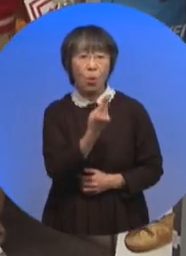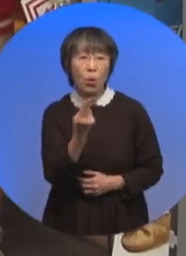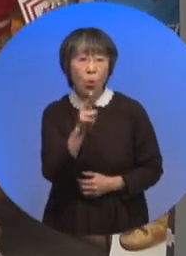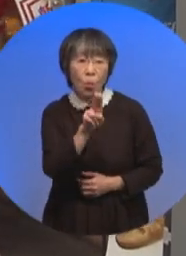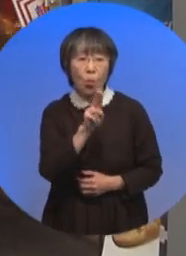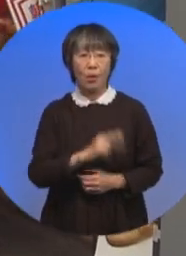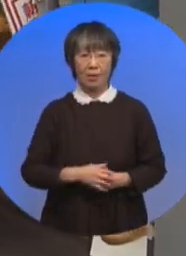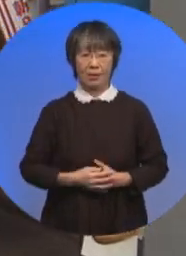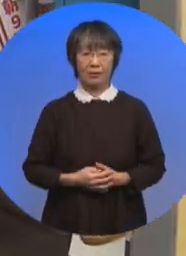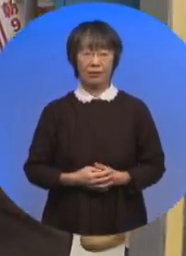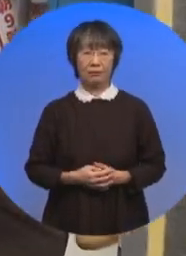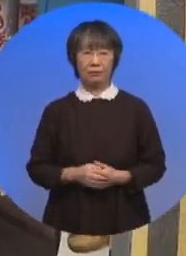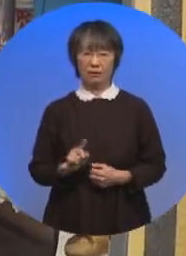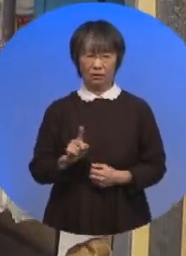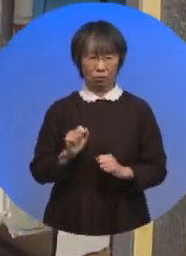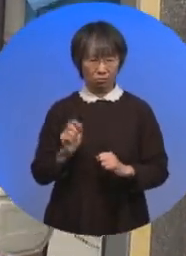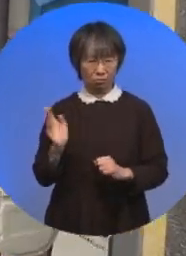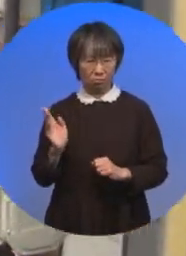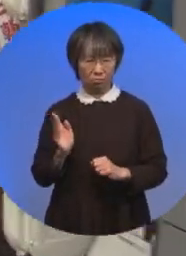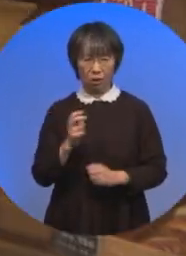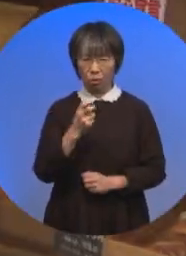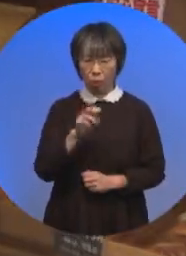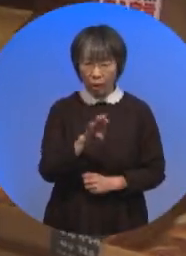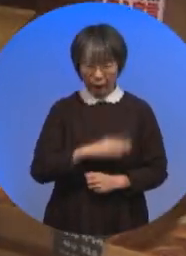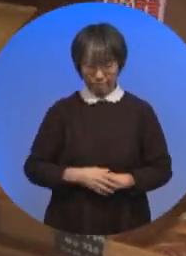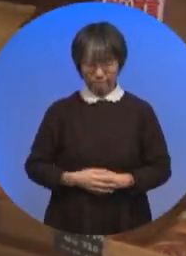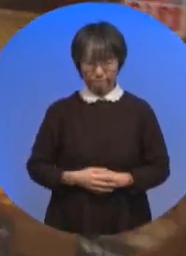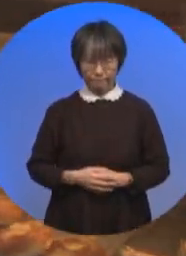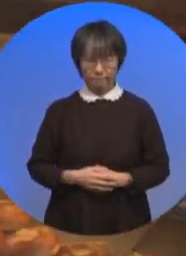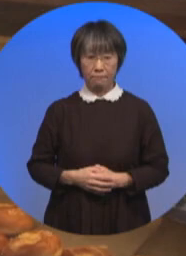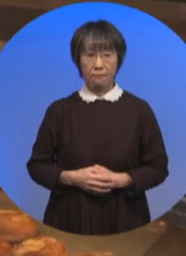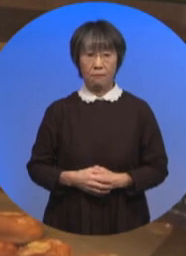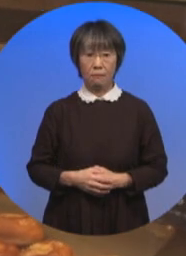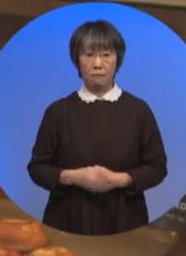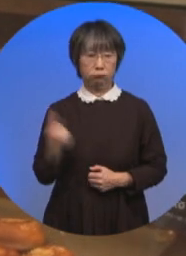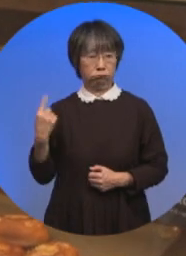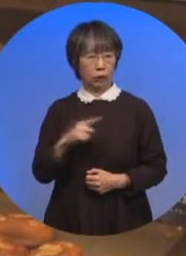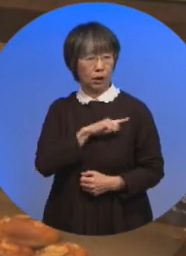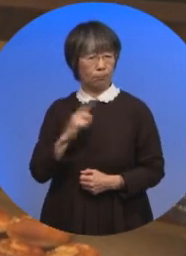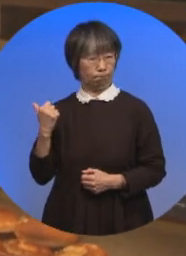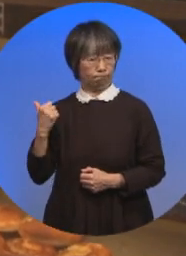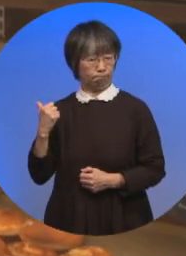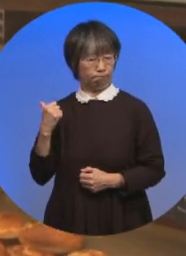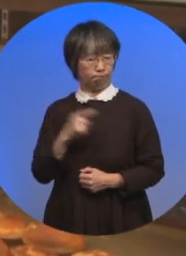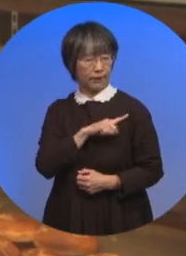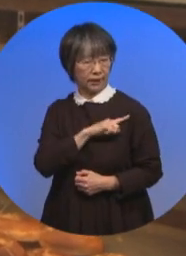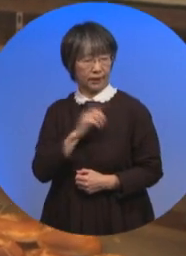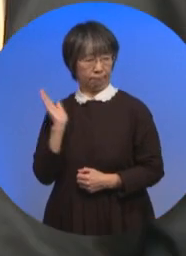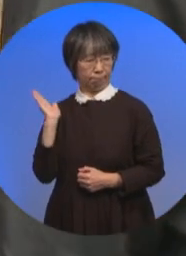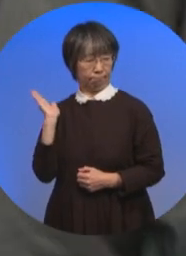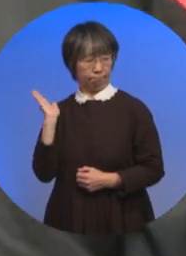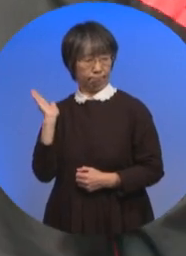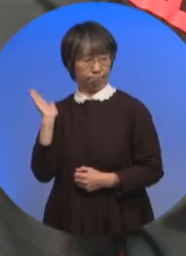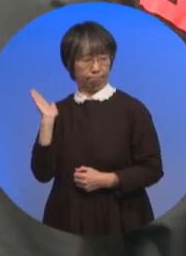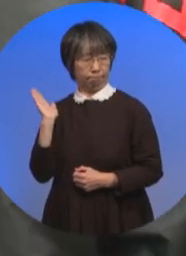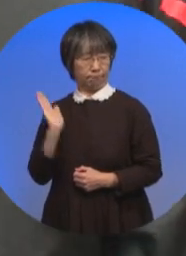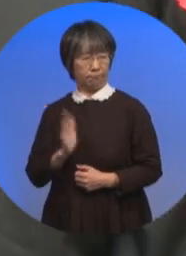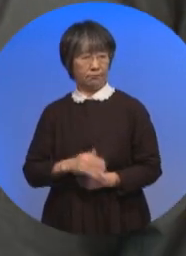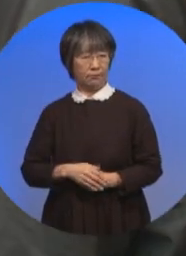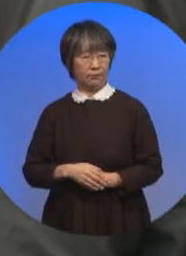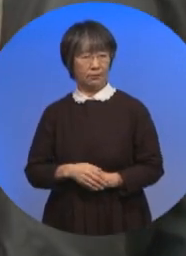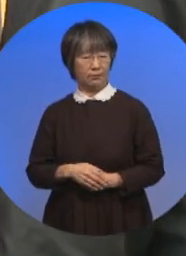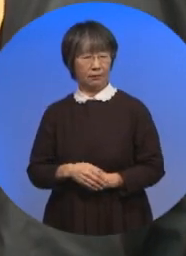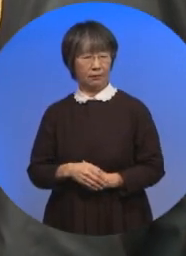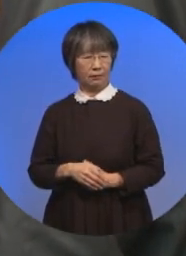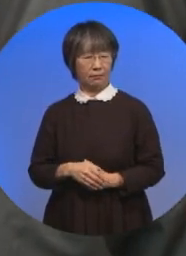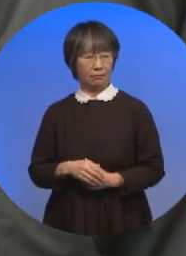君、田村 君、 何してんの、何してんの。ロケです、ロケ。 じゃあ、さっきこっち、さっき行ってるから、さっき行ってるから、それ